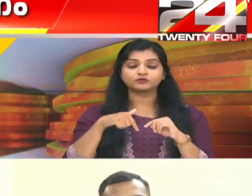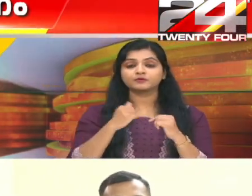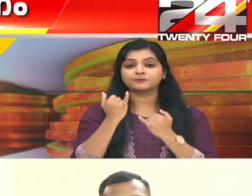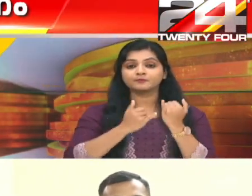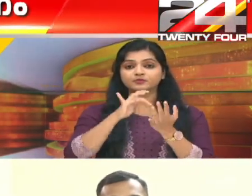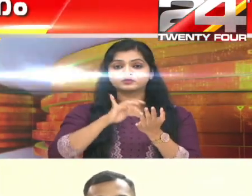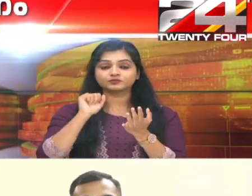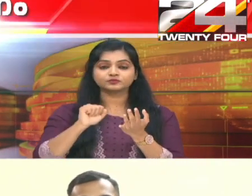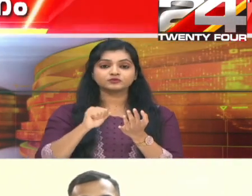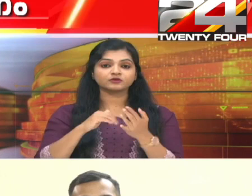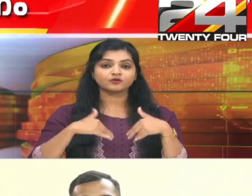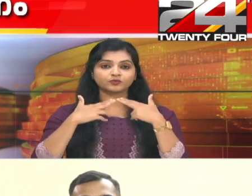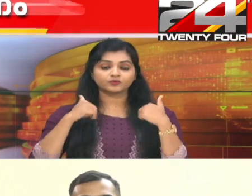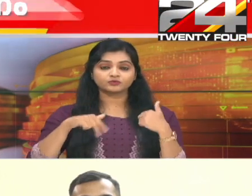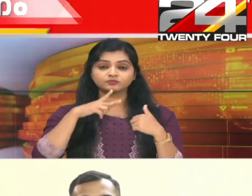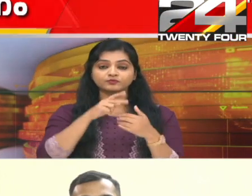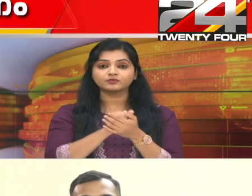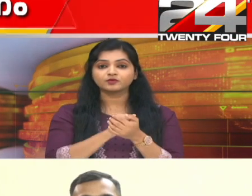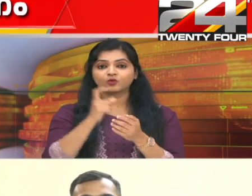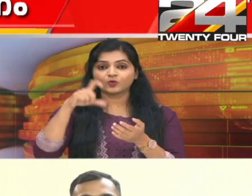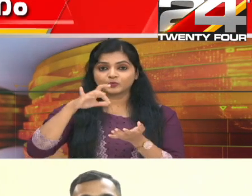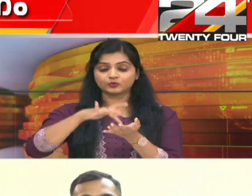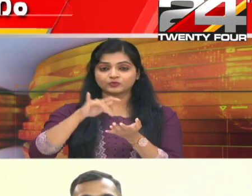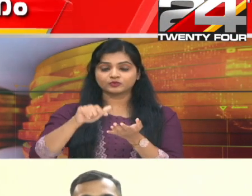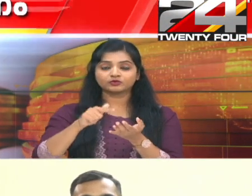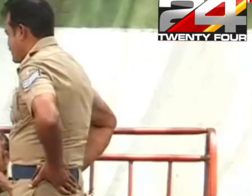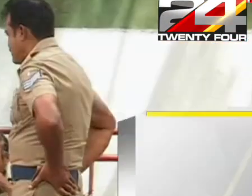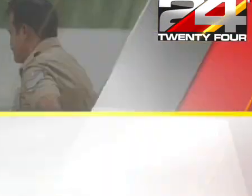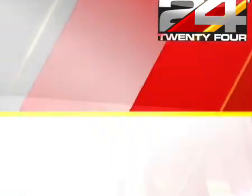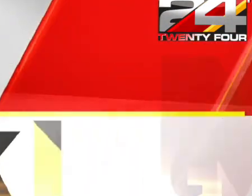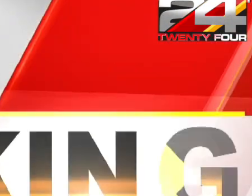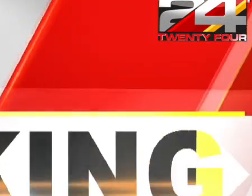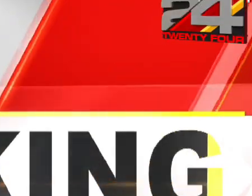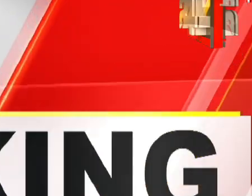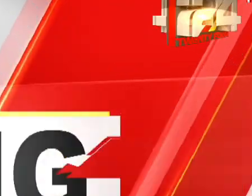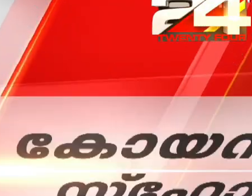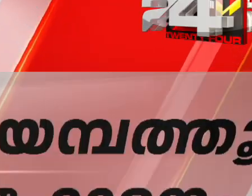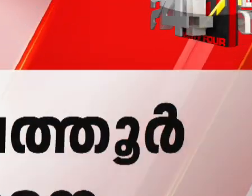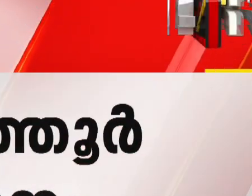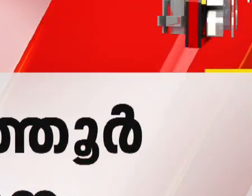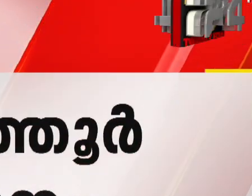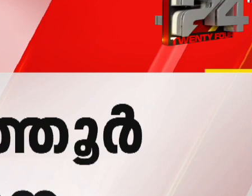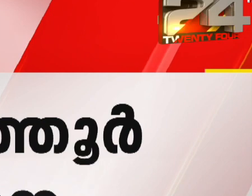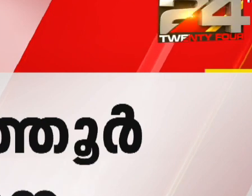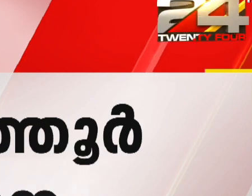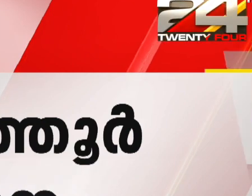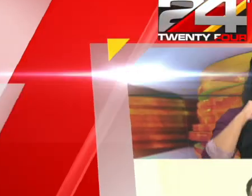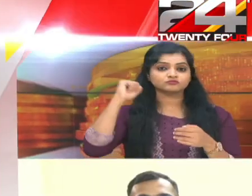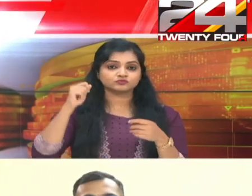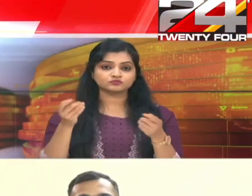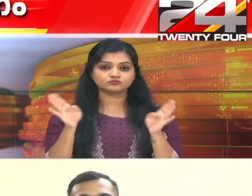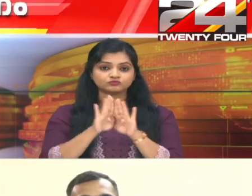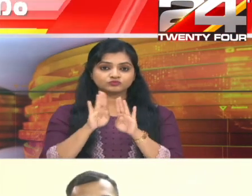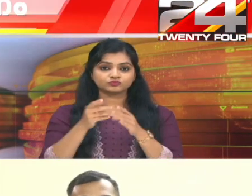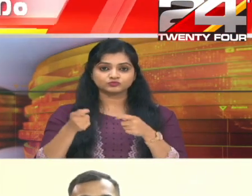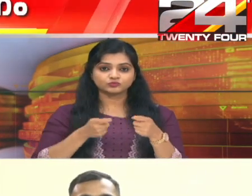ഒരു കോയമ്പത്തൂരിലെ വ്യാപാരിയാണ് മദ്രാസ് ഹൈക്കോടതിയെ സമീപിച്ചത്. 31-ാം തീയതി കടയടപ്പ് സമരം ഉണ്ട്, അത് അതിനെതിരെ നടപടി സ്വീകരിക്കണമെന്ന് ആവശ്യപ്പെട്ടുകൊണ്ടൊരു